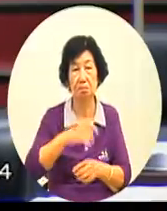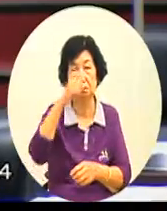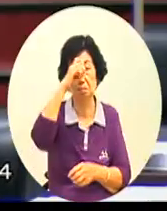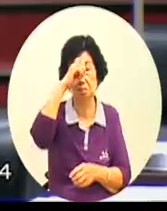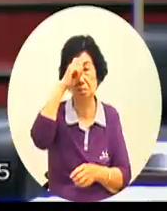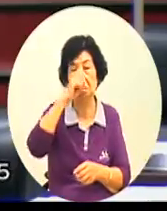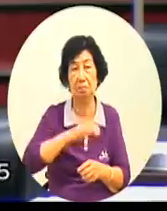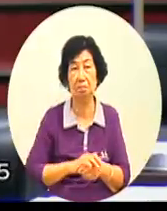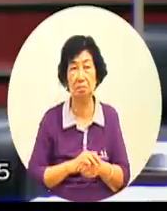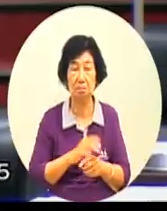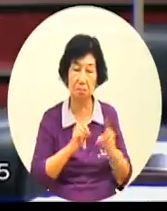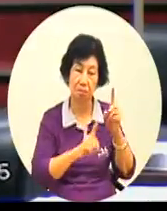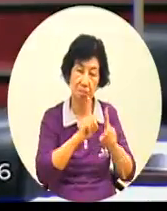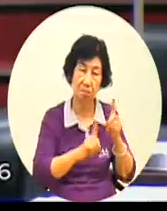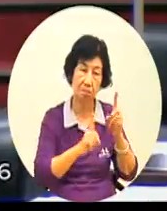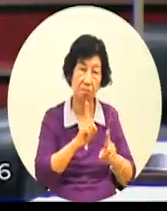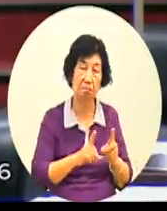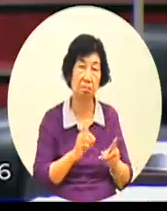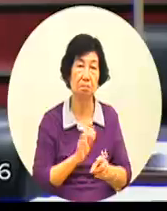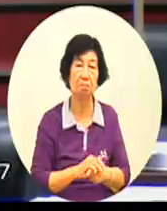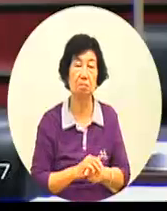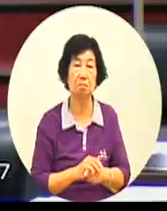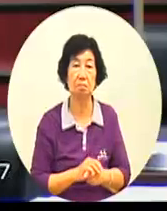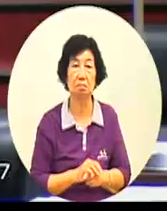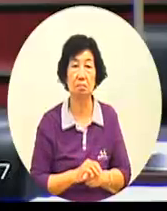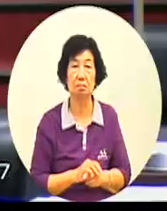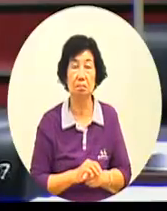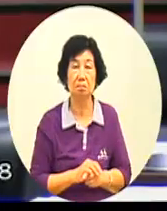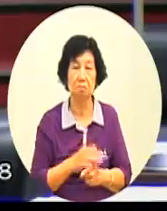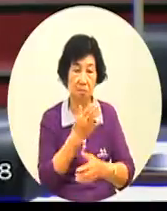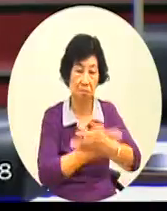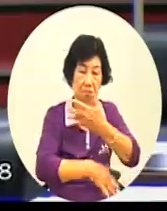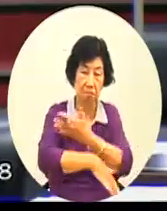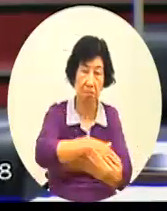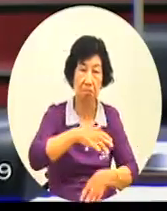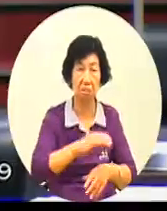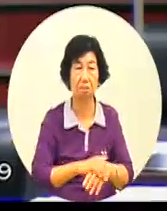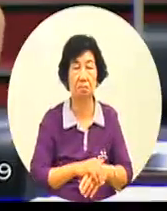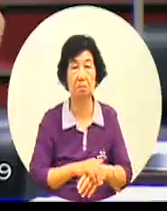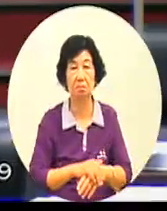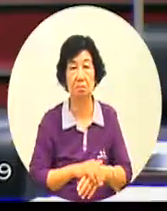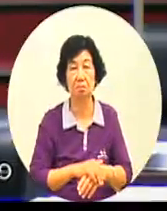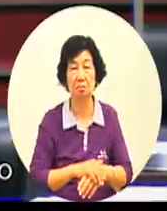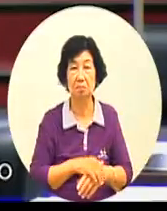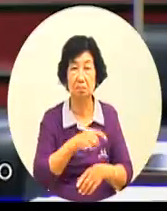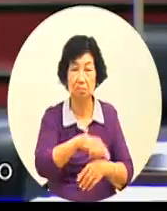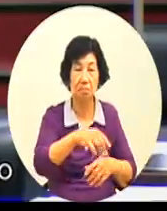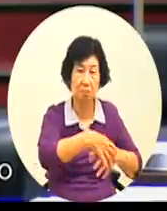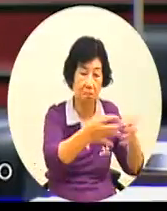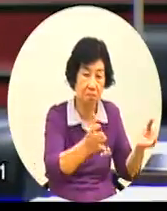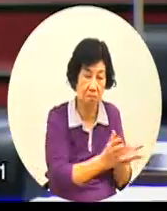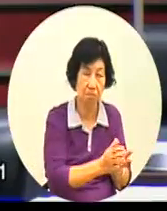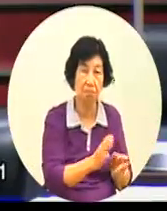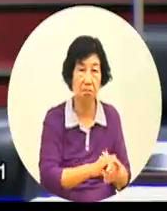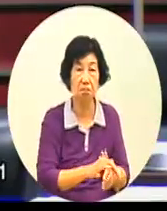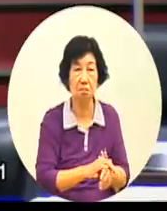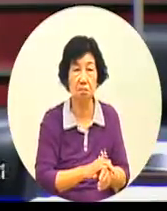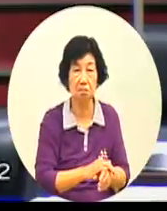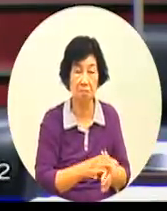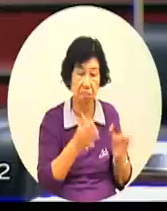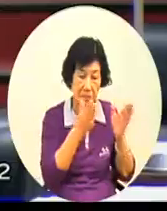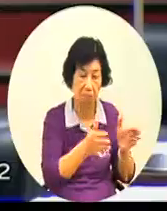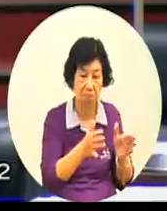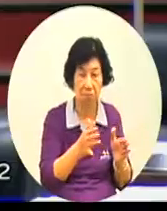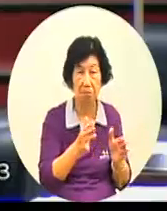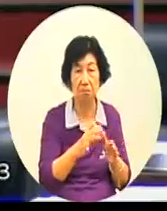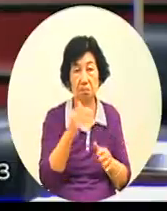要比照，我觉得就比照那个身心障碍的，你考虑看看好不好？就跟市府这边讨论的时候，我们